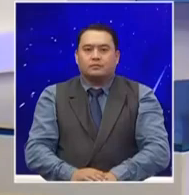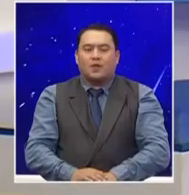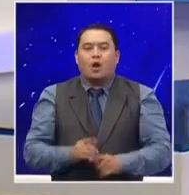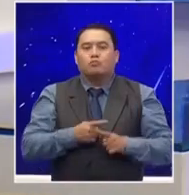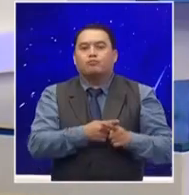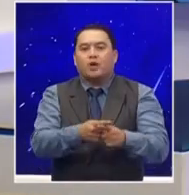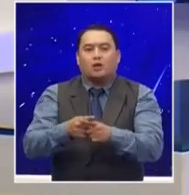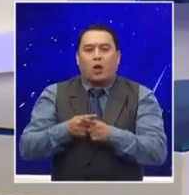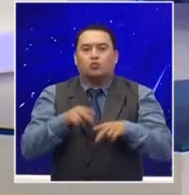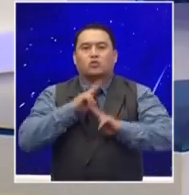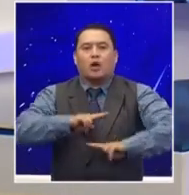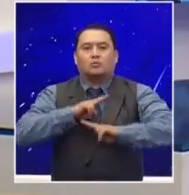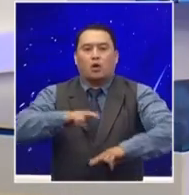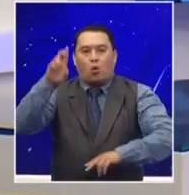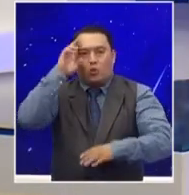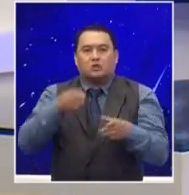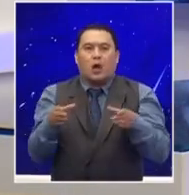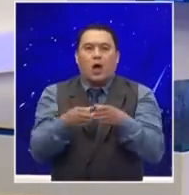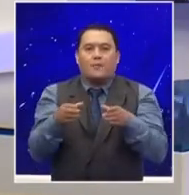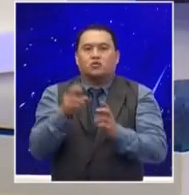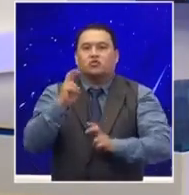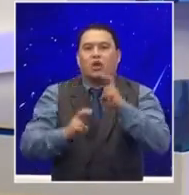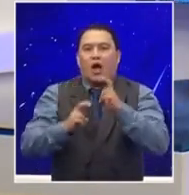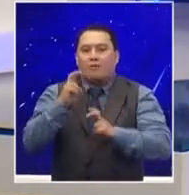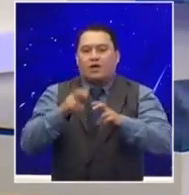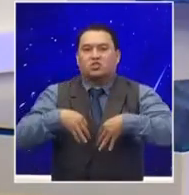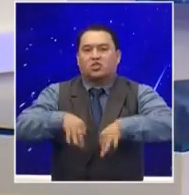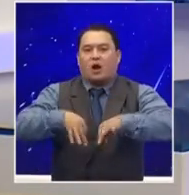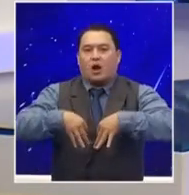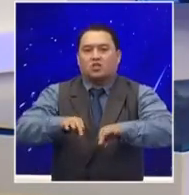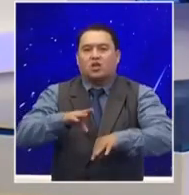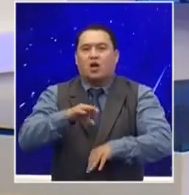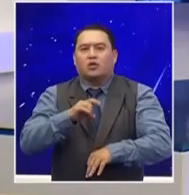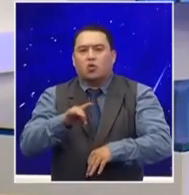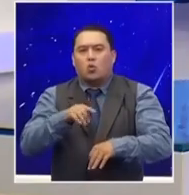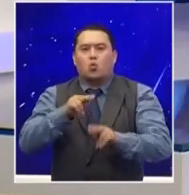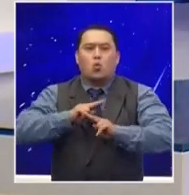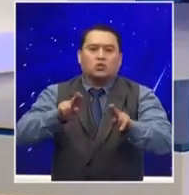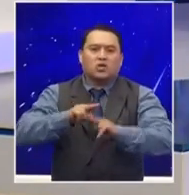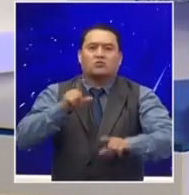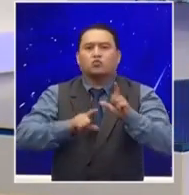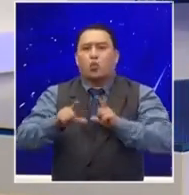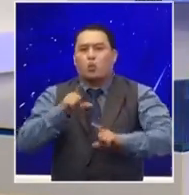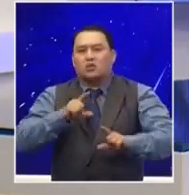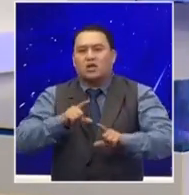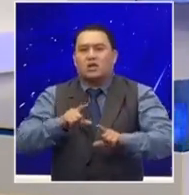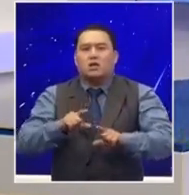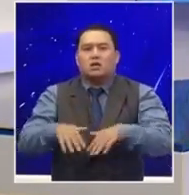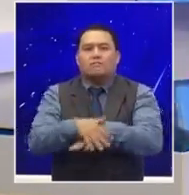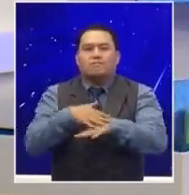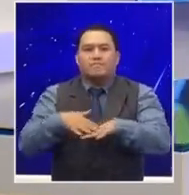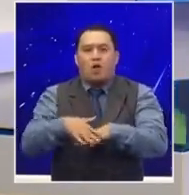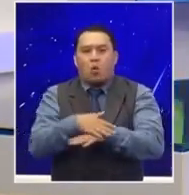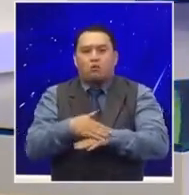В Беларуси сотрудники госкомпаний и заводов транспортного сектора, шахтеры, учителя и студенты по призыву лидера